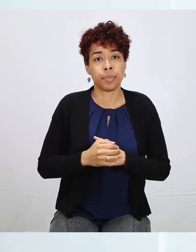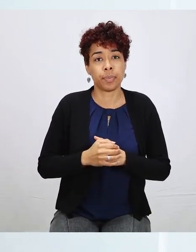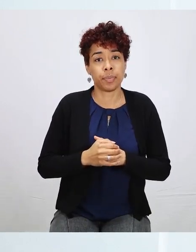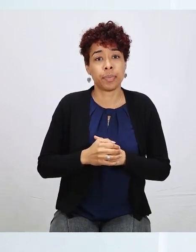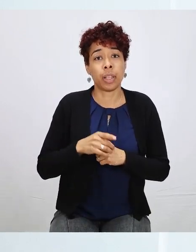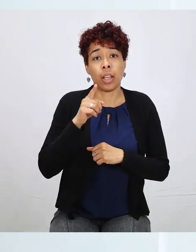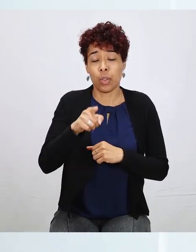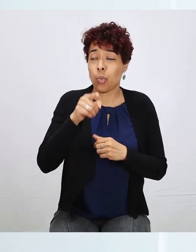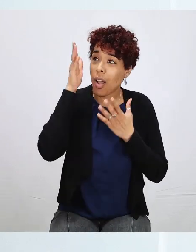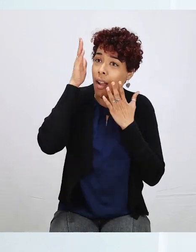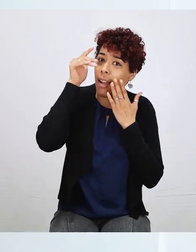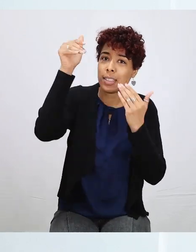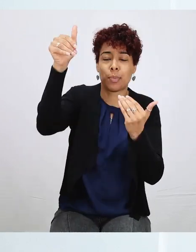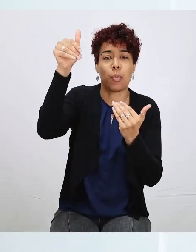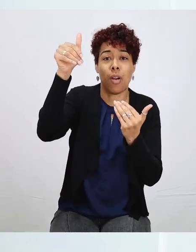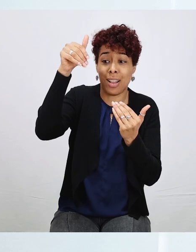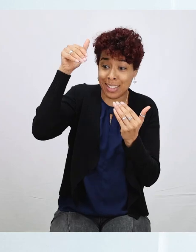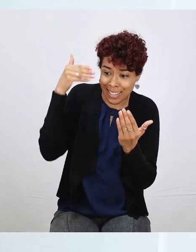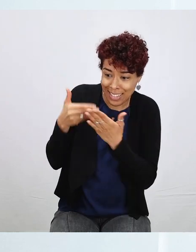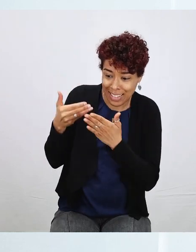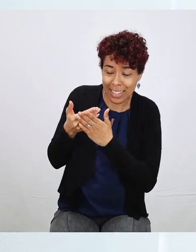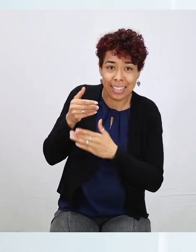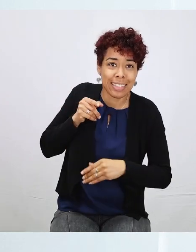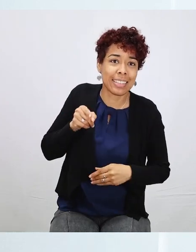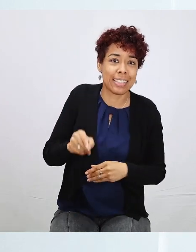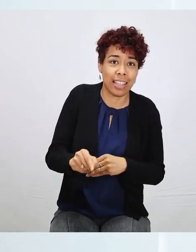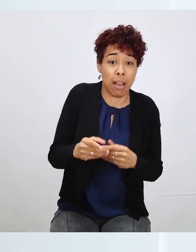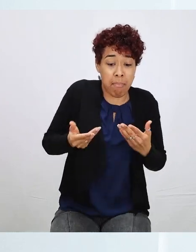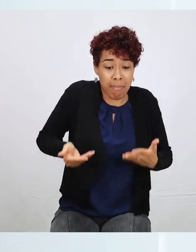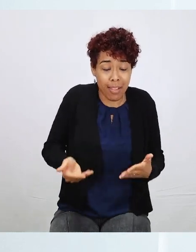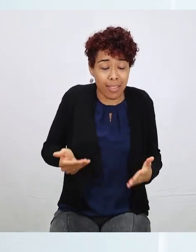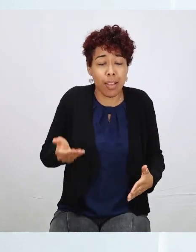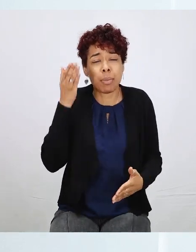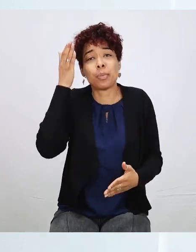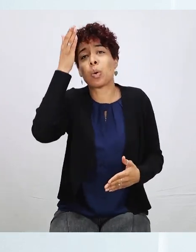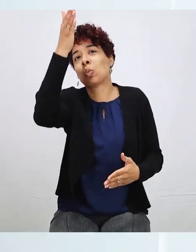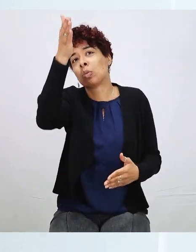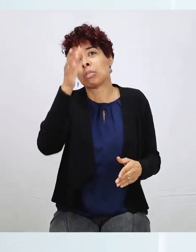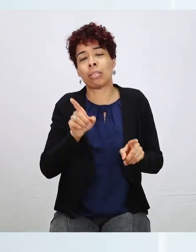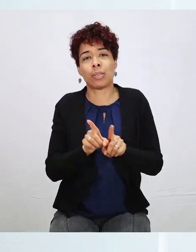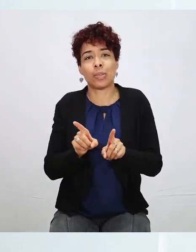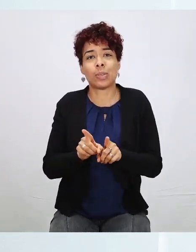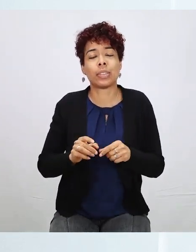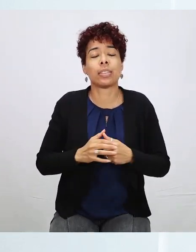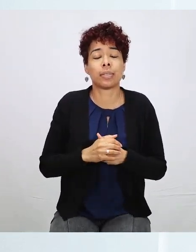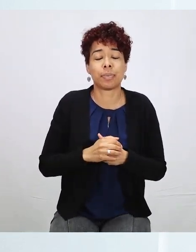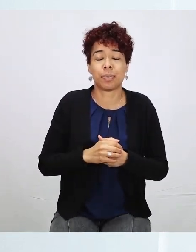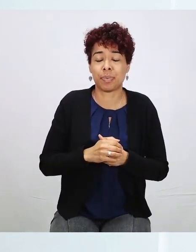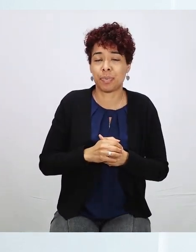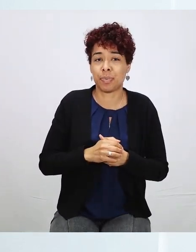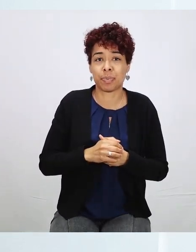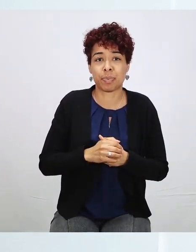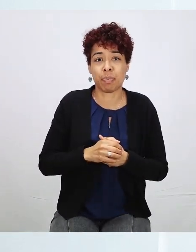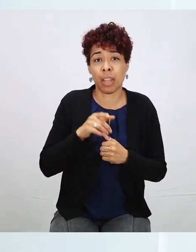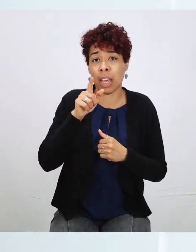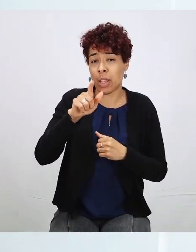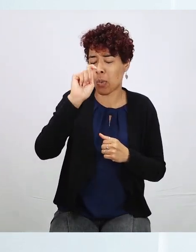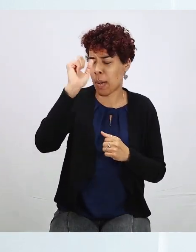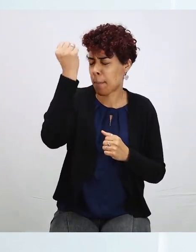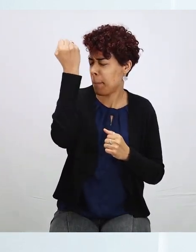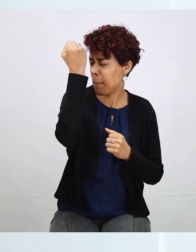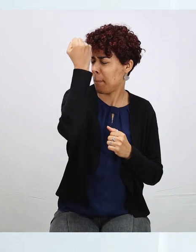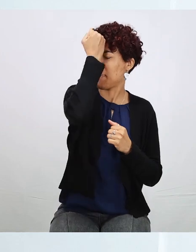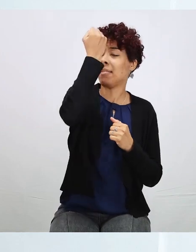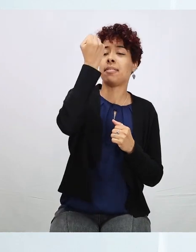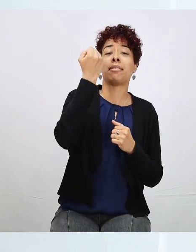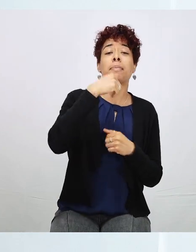Donc ton espoir, ton espérance est là. Non seulement dans le temps présent, mais dans le temps à venir. Et tu es scellé pour la gloire de Dieu. Tu marches